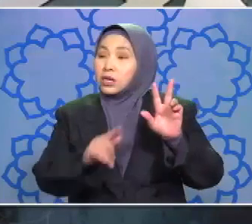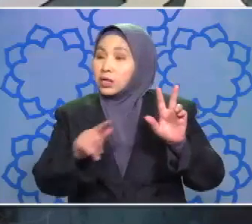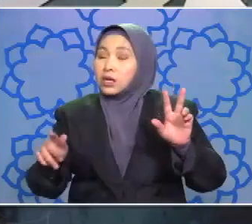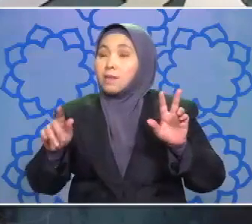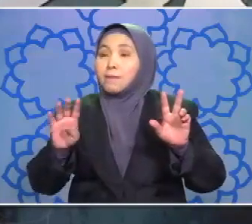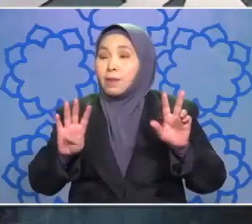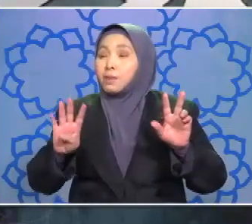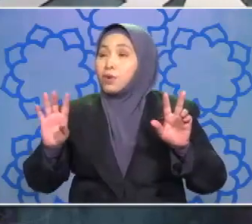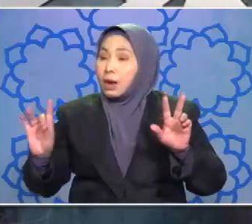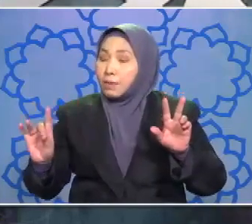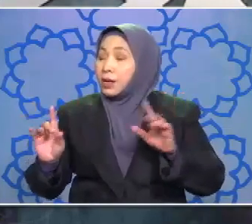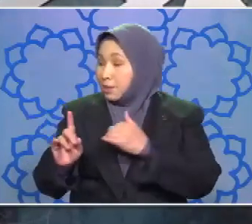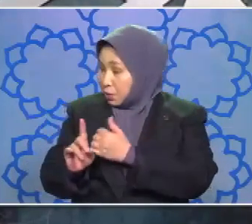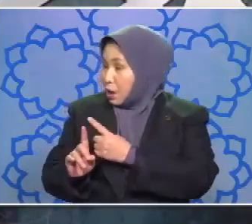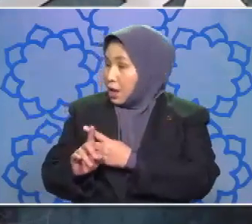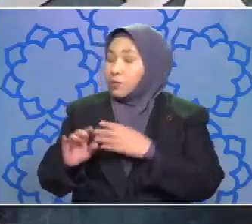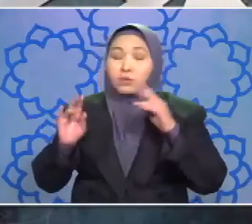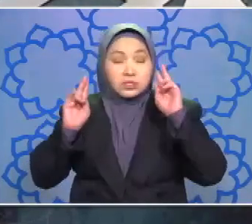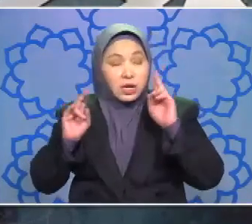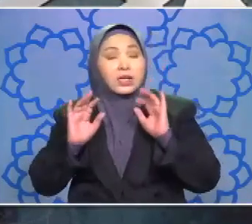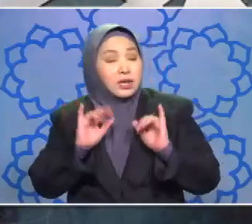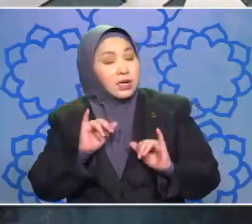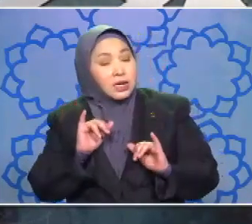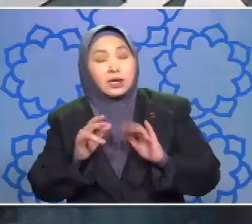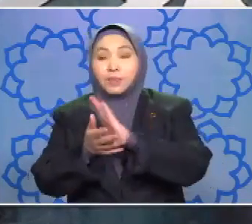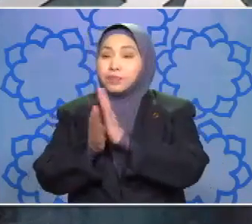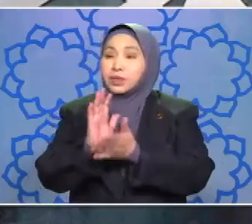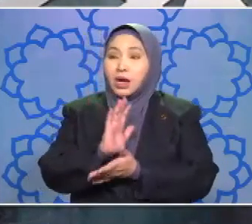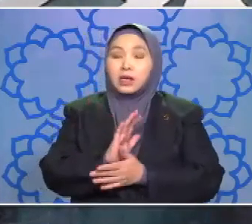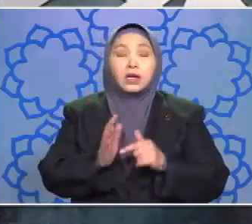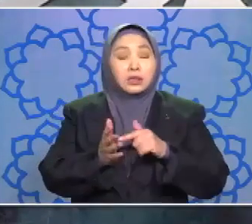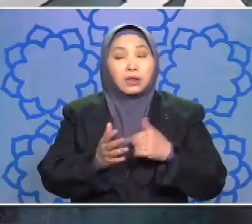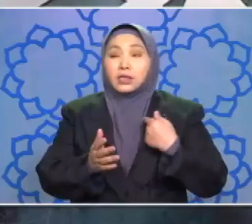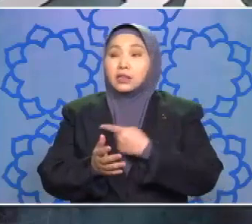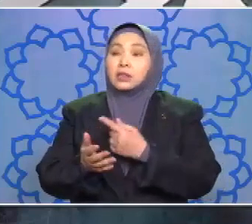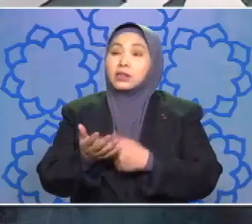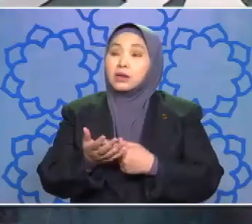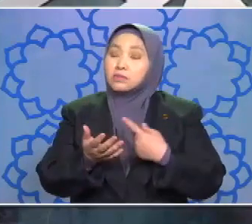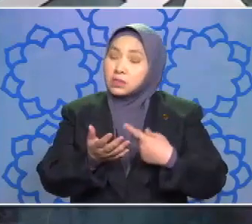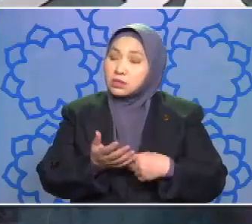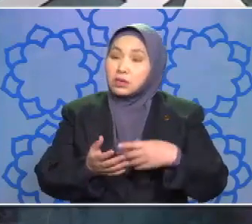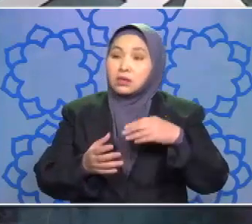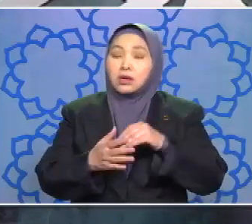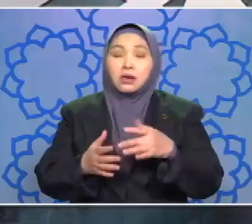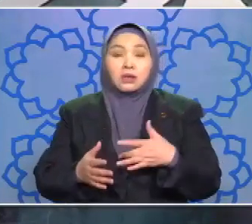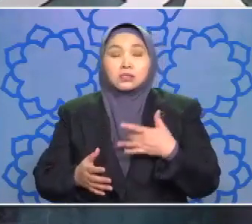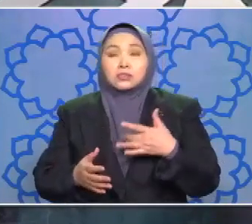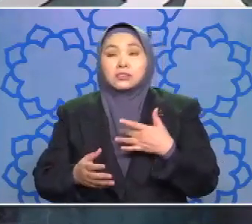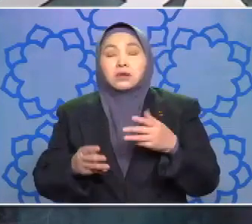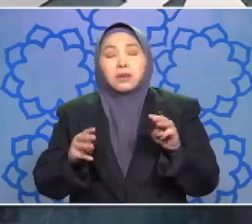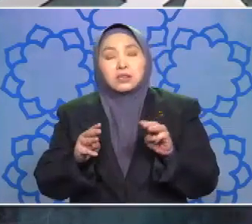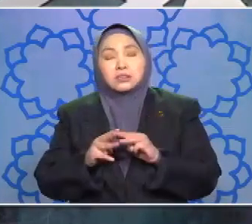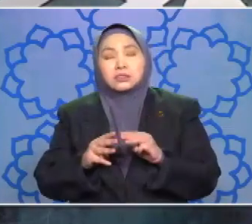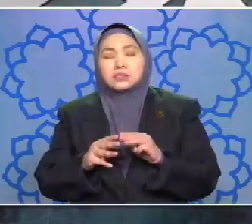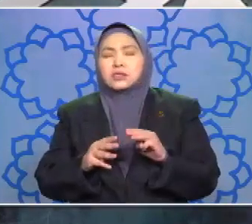yang ke-48, betul Ustaz ya? Betul. Jadi kita sudah, kalau kita pegang ni Ustaz ya, dia dah nak hampir-hampir macam dah separuh Ustaz. Betul